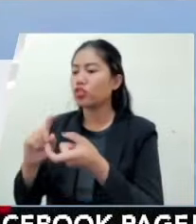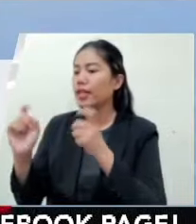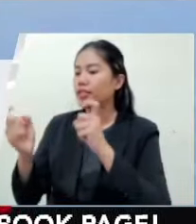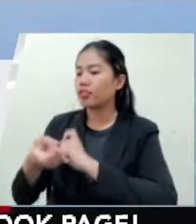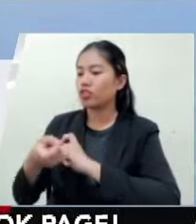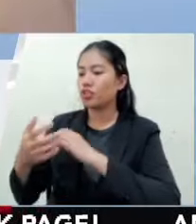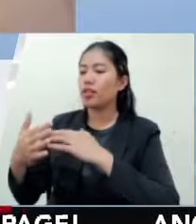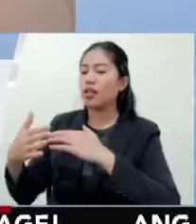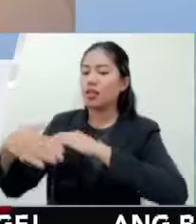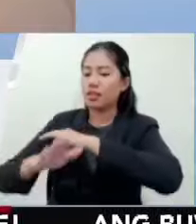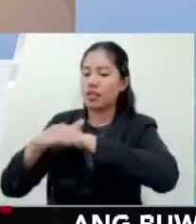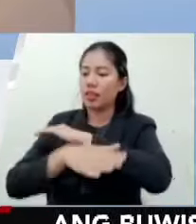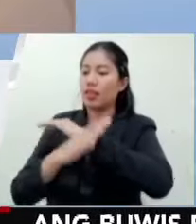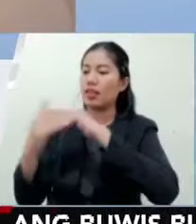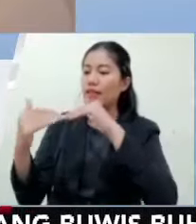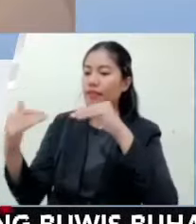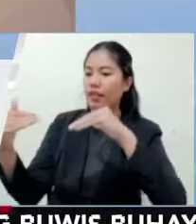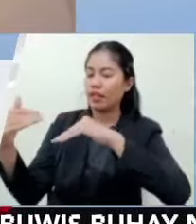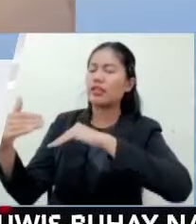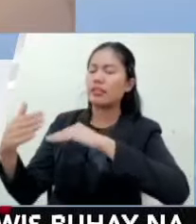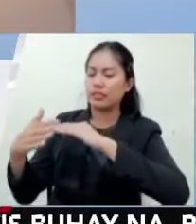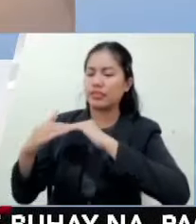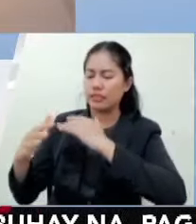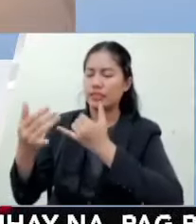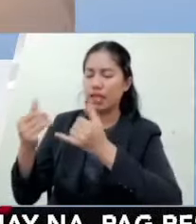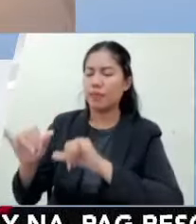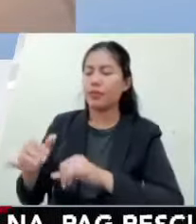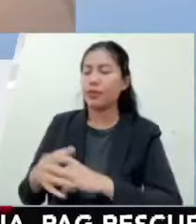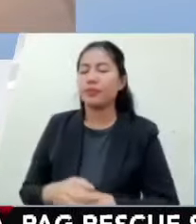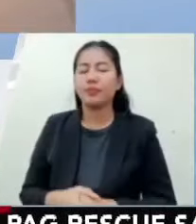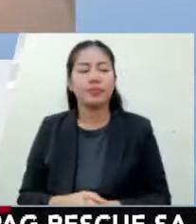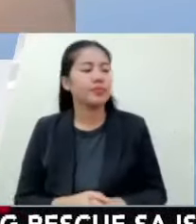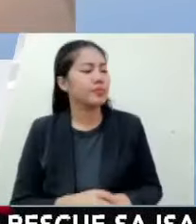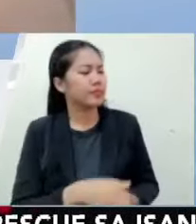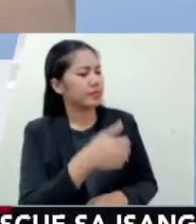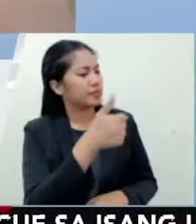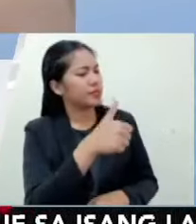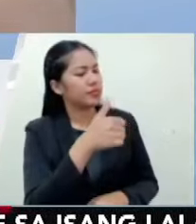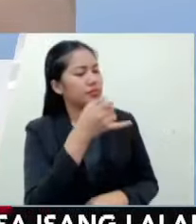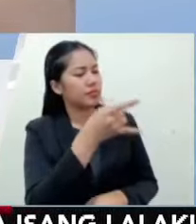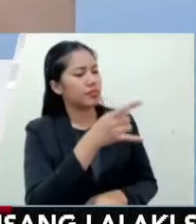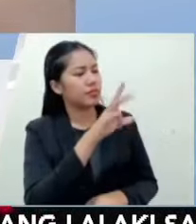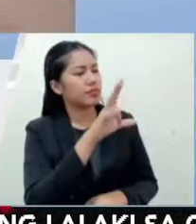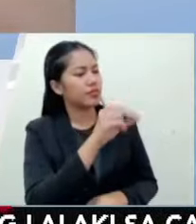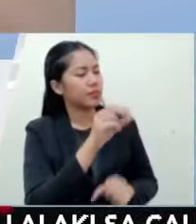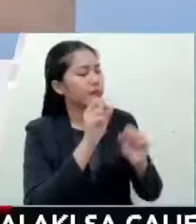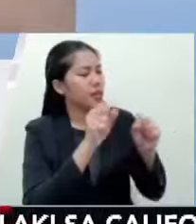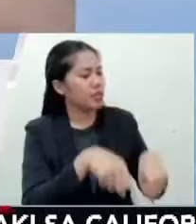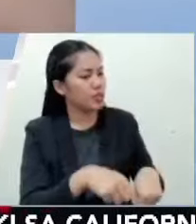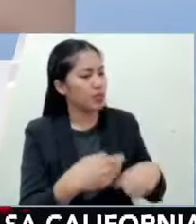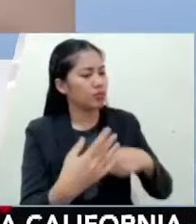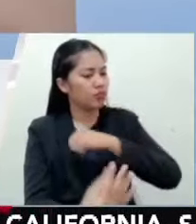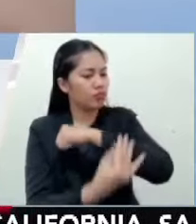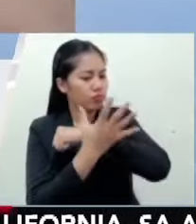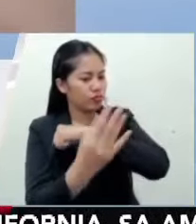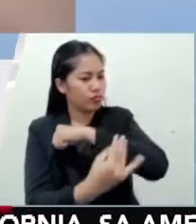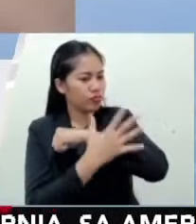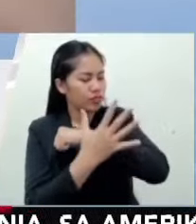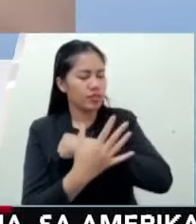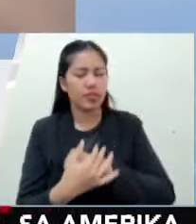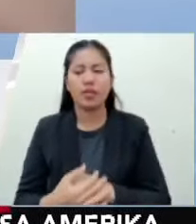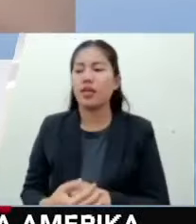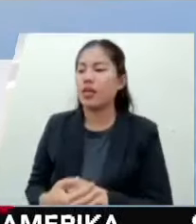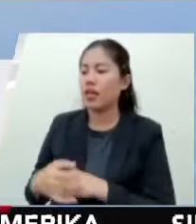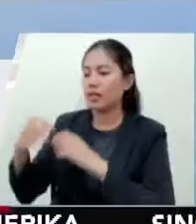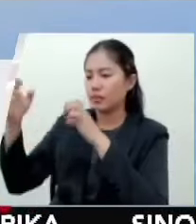unang posibleng pagtama. Pero meron pa ba tayong ina-expect in the coming hours? 8:33 yung ina-expect natin,